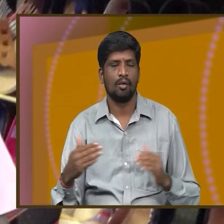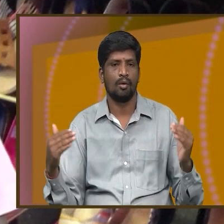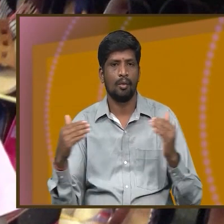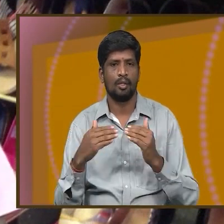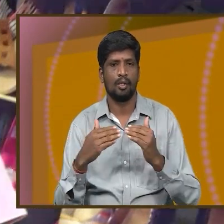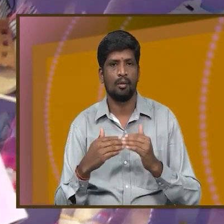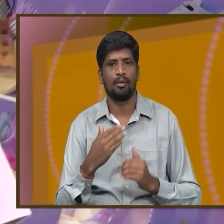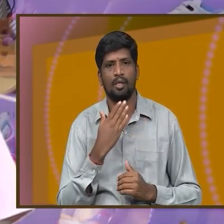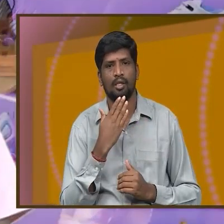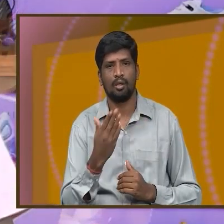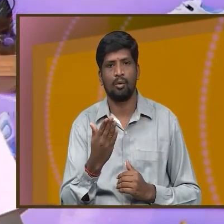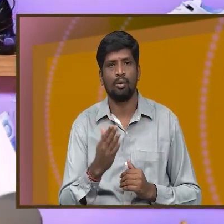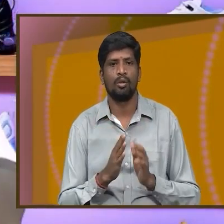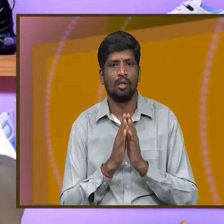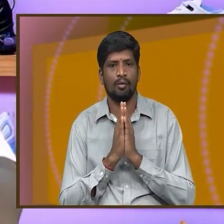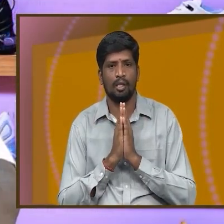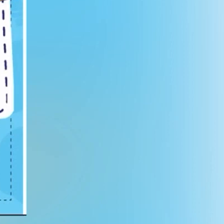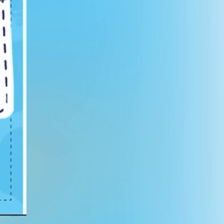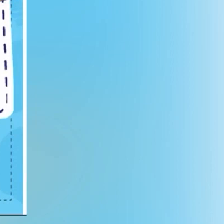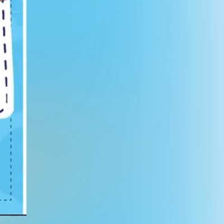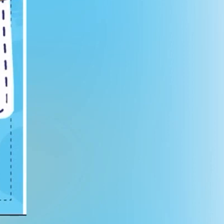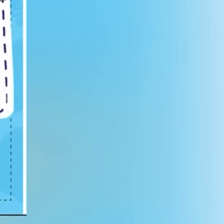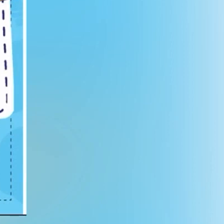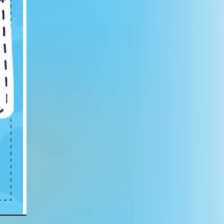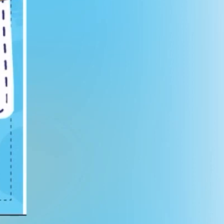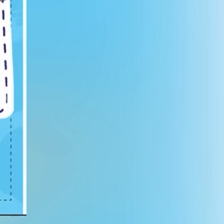மீண்டும் அடுத்த வகுப்பில் நாம் சந்திப்போம். நன்றி, வணக்கம்.